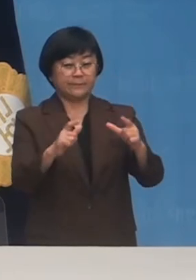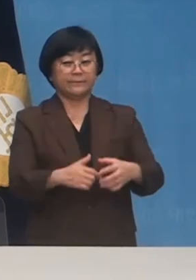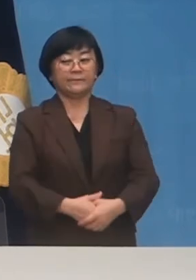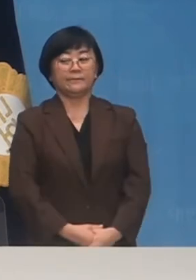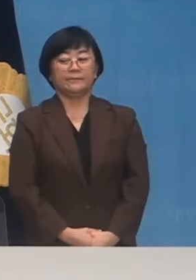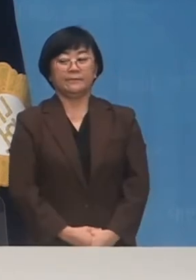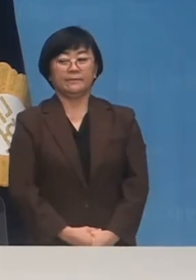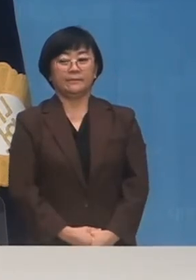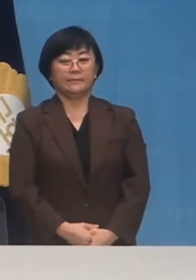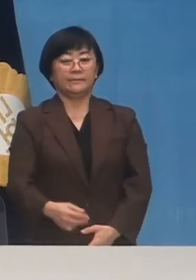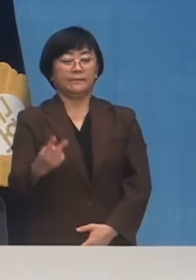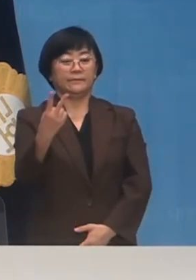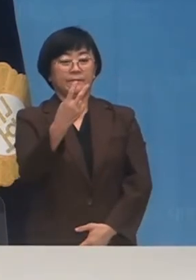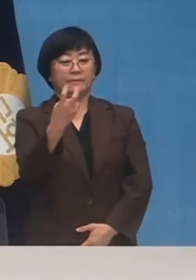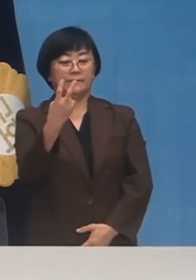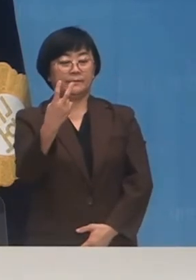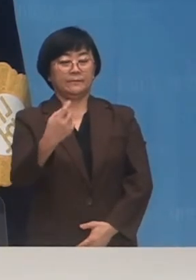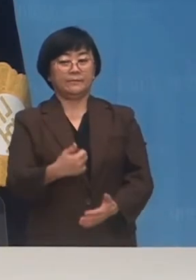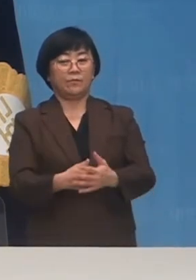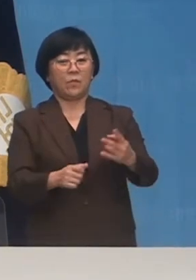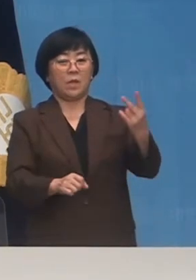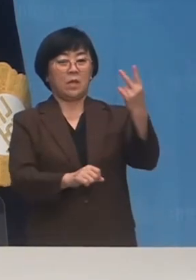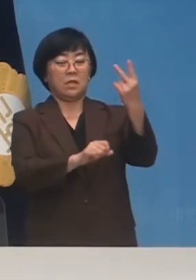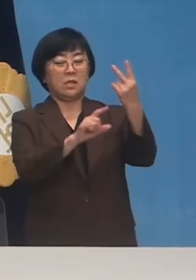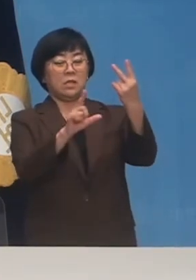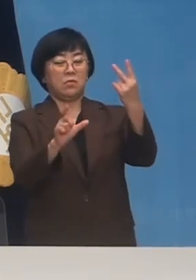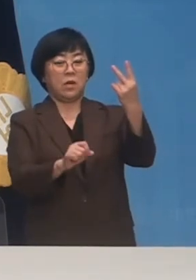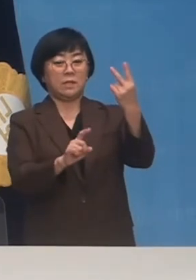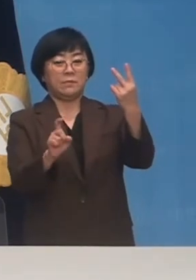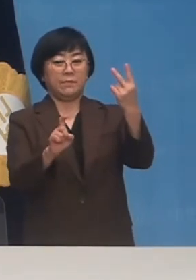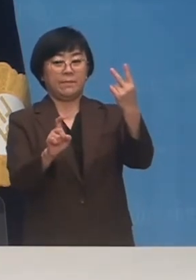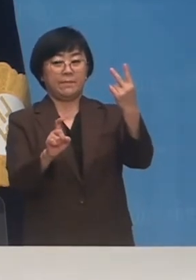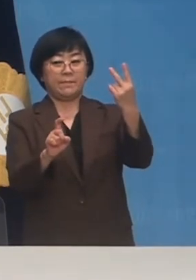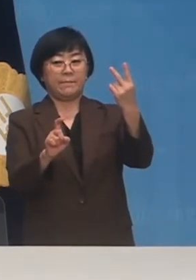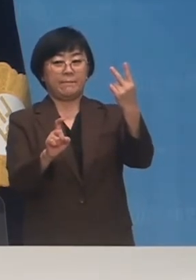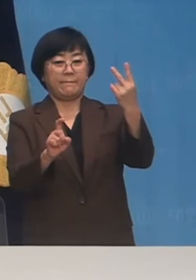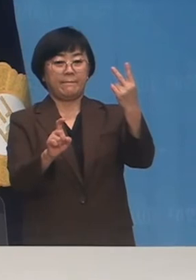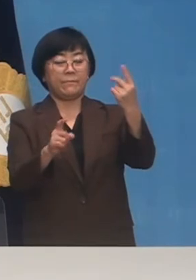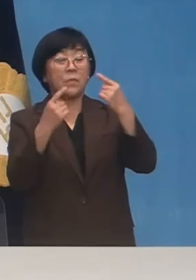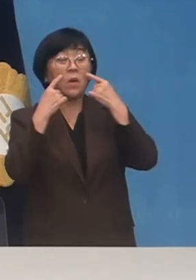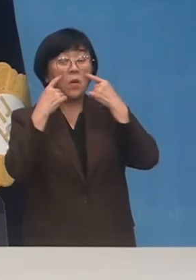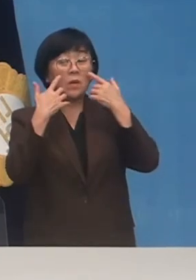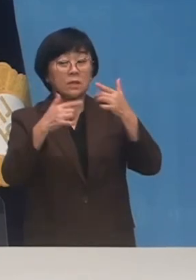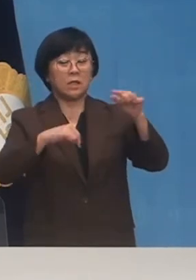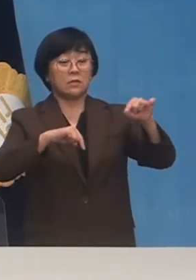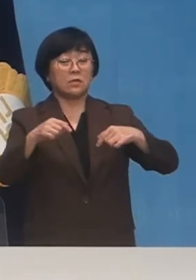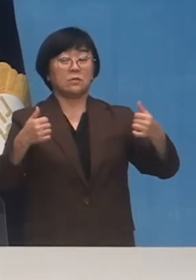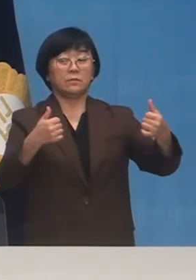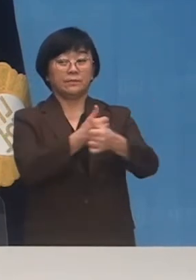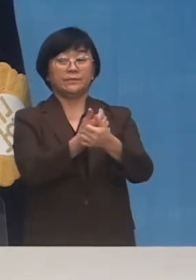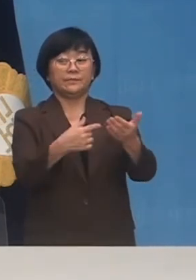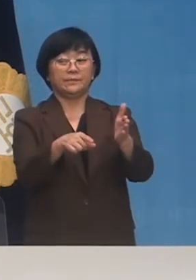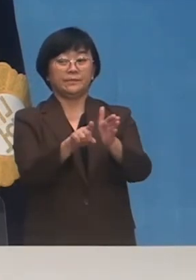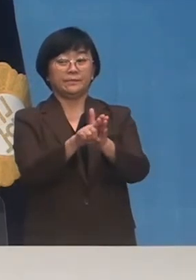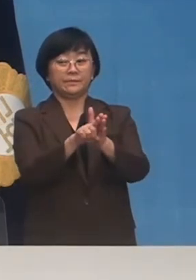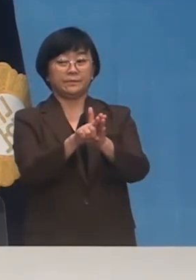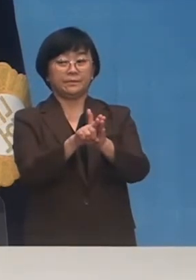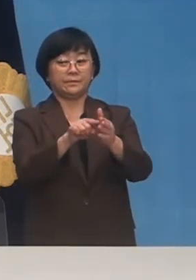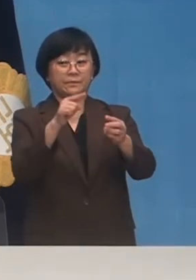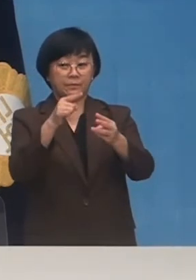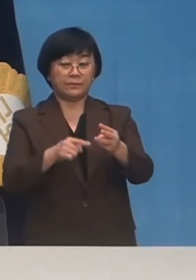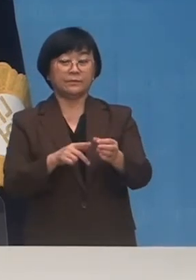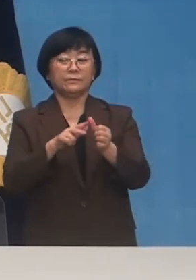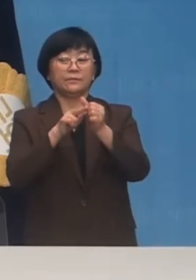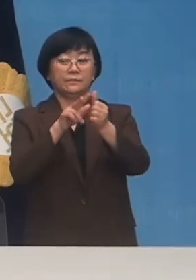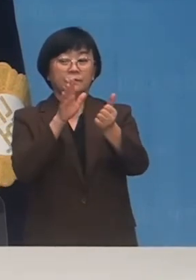선언한다. 22년 2월 10일 확실한 정권 교체를 위한